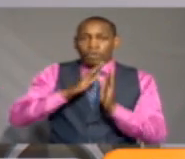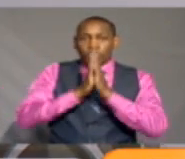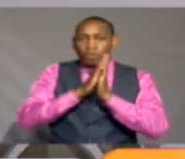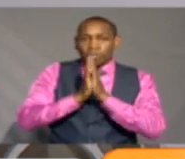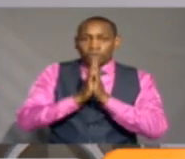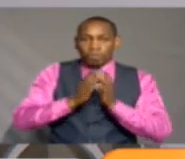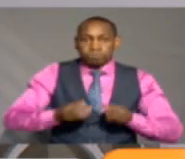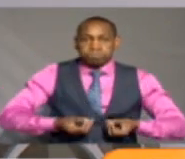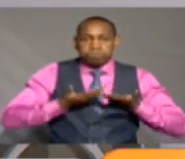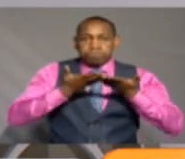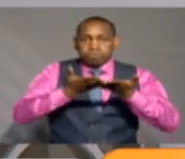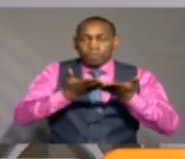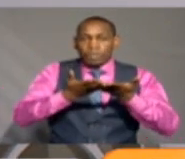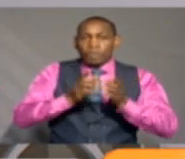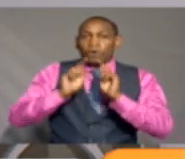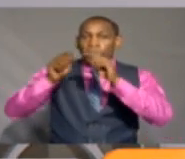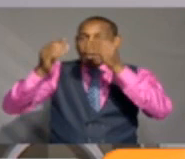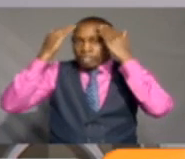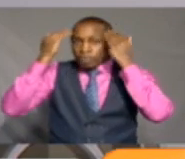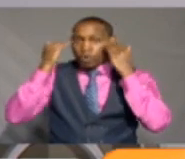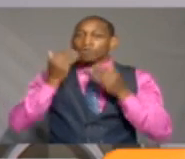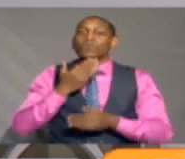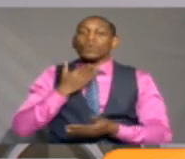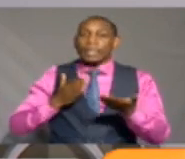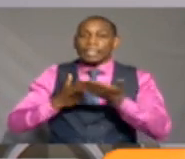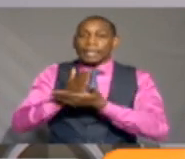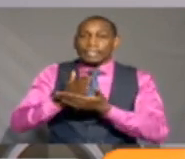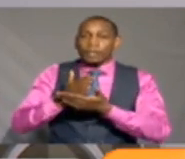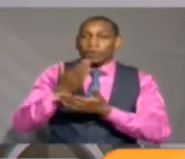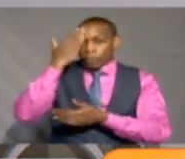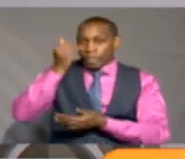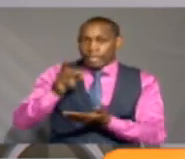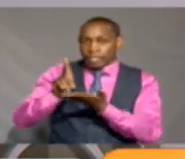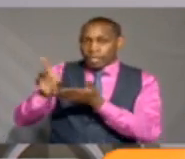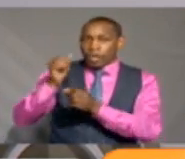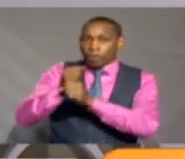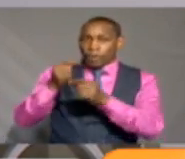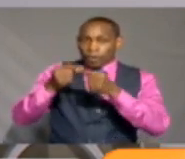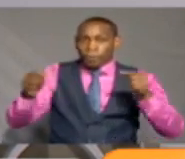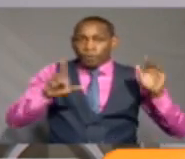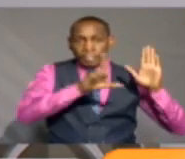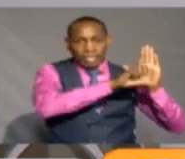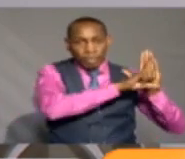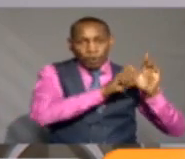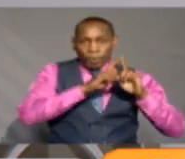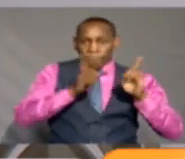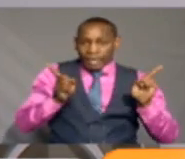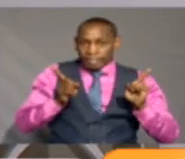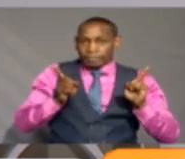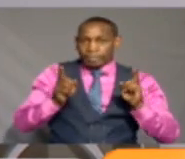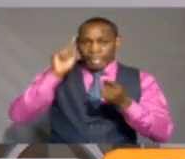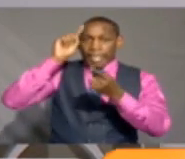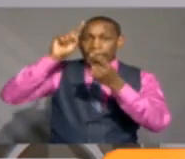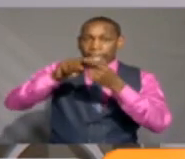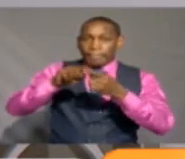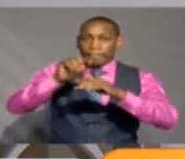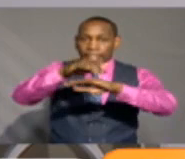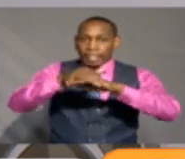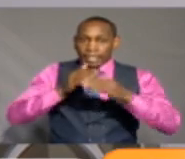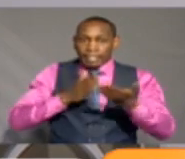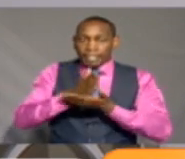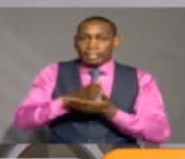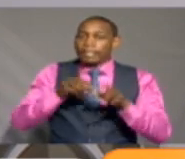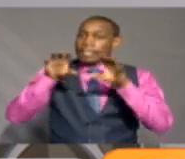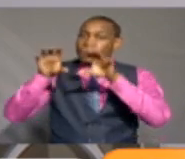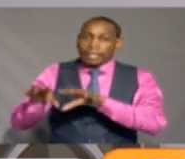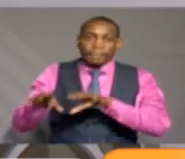mitandao na kuelekea mahakamani kutafuta haki kwa madai kuwa alifutwa kazi kinyume na sheria. Hata hivyo, safari yake ya kutafuta haki imekuwa ya